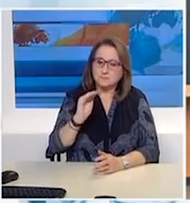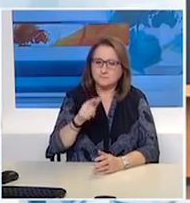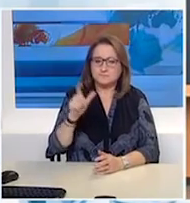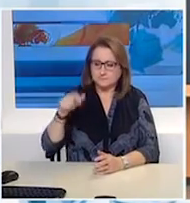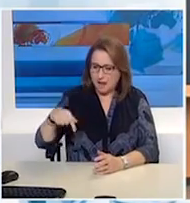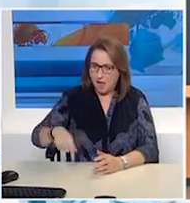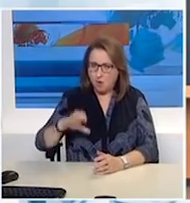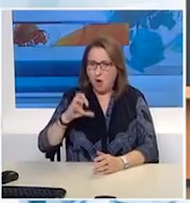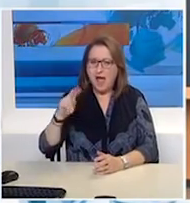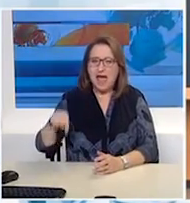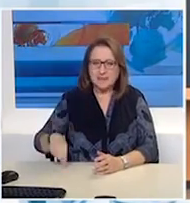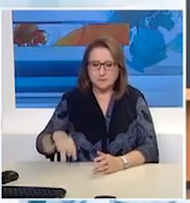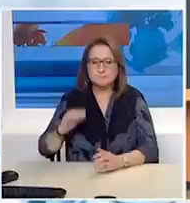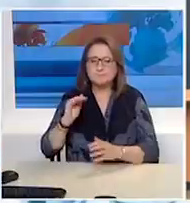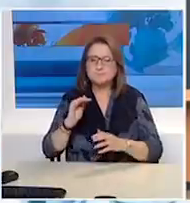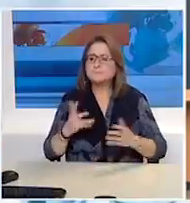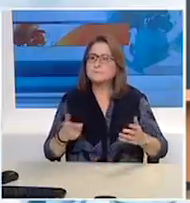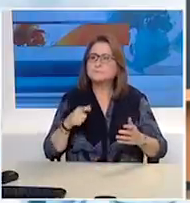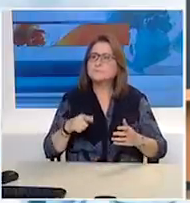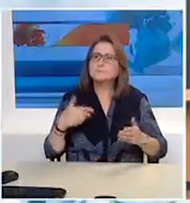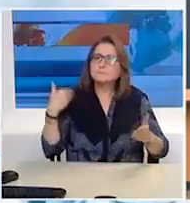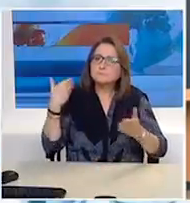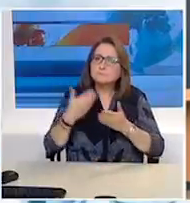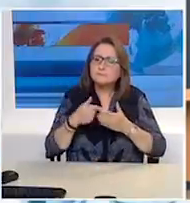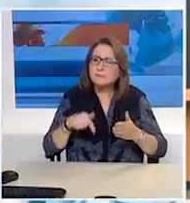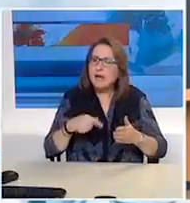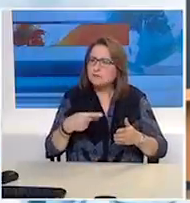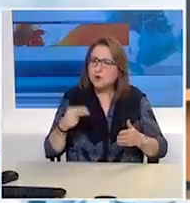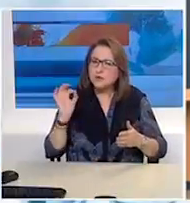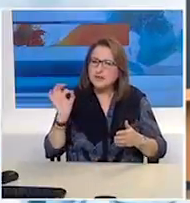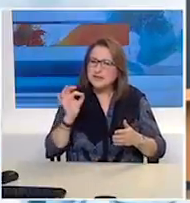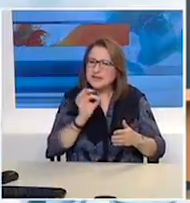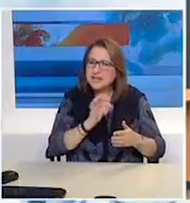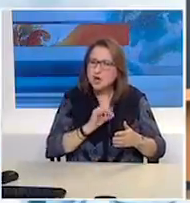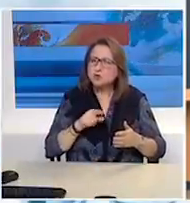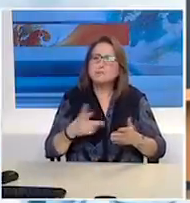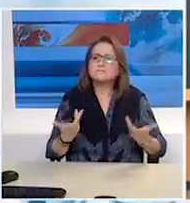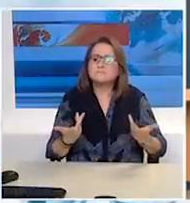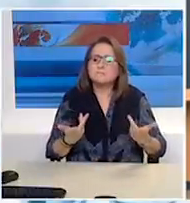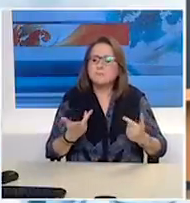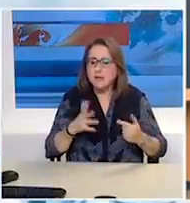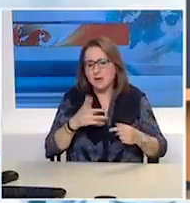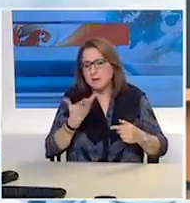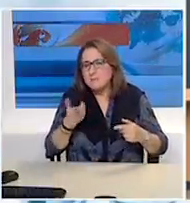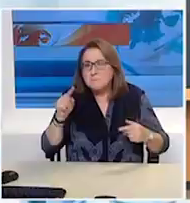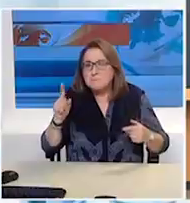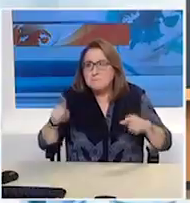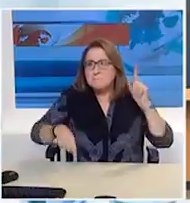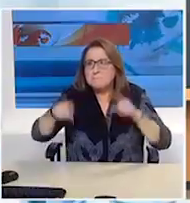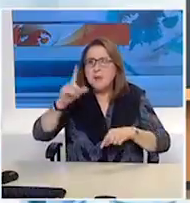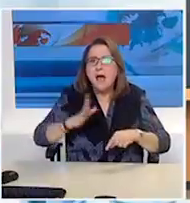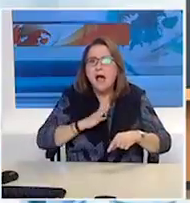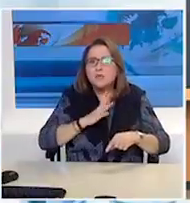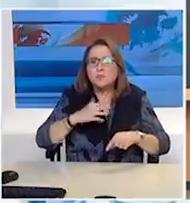κύριε Χαρδαλιά, μία από τις διαδεδομένες μορφές τουρισμού στη χώρα μας είναι ο ιαματικός τουρισμός, τον οποίο προτιμούν άνθρωποι